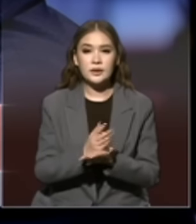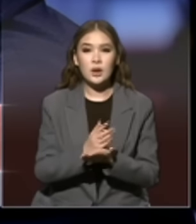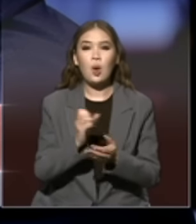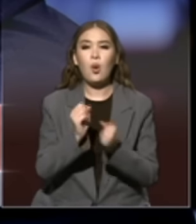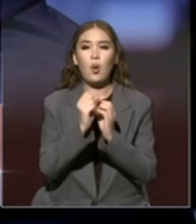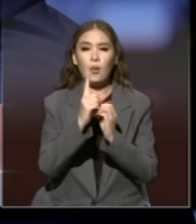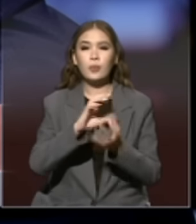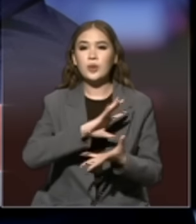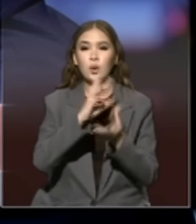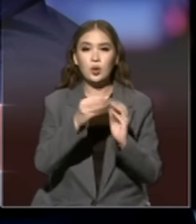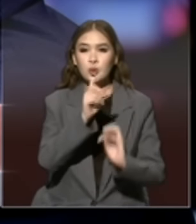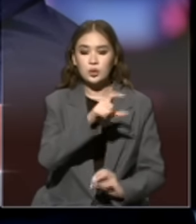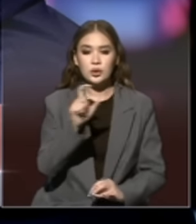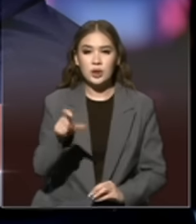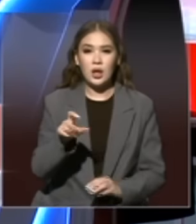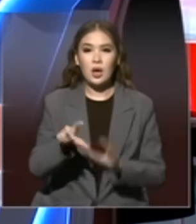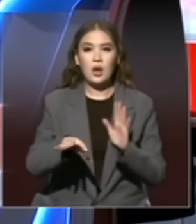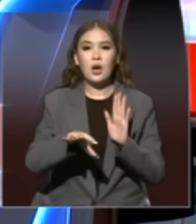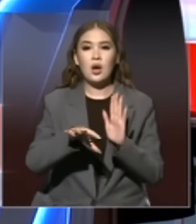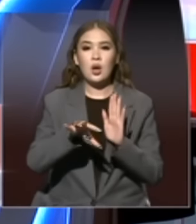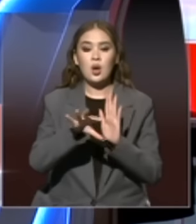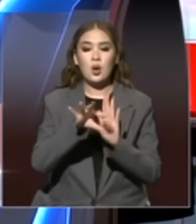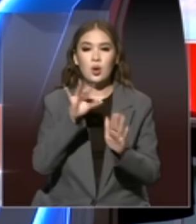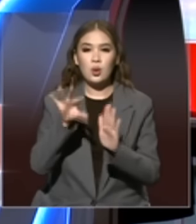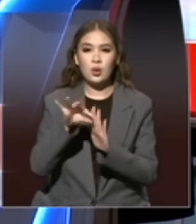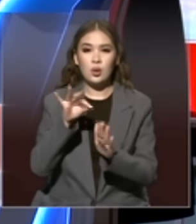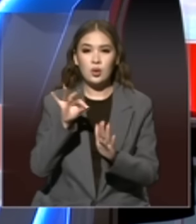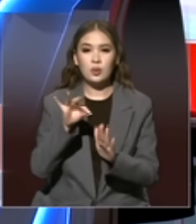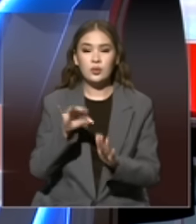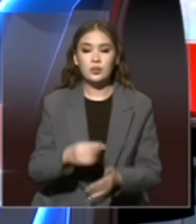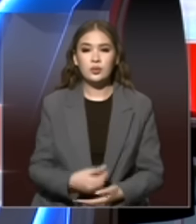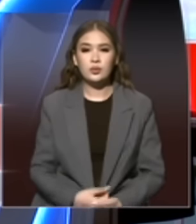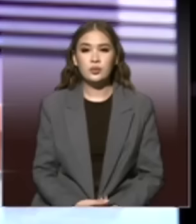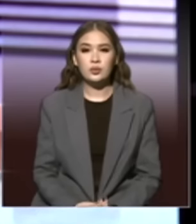адам дауыс беру арқылы шешіп отыр.